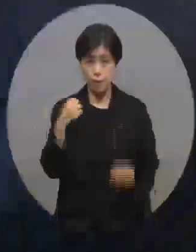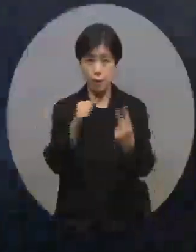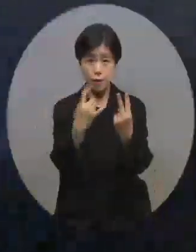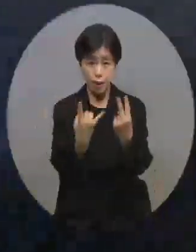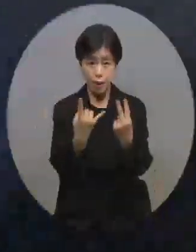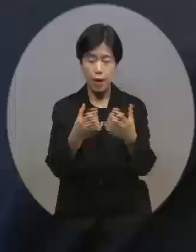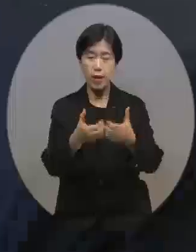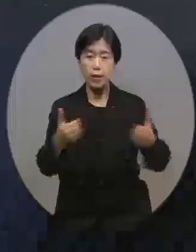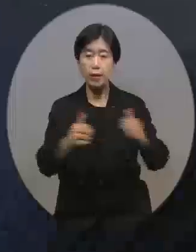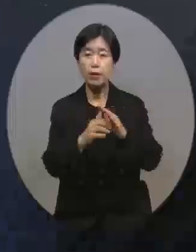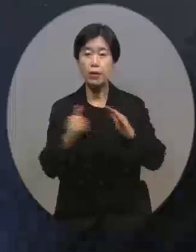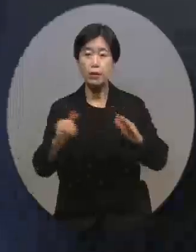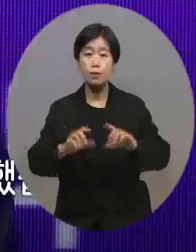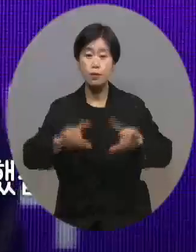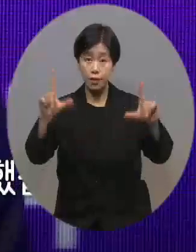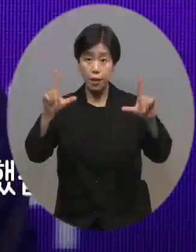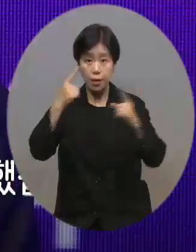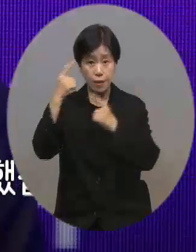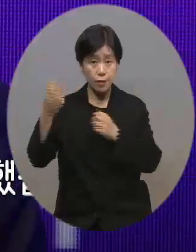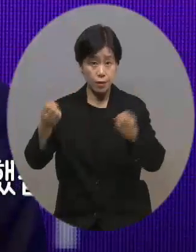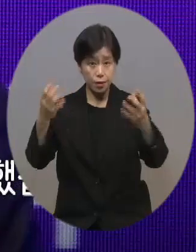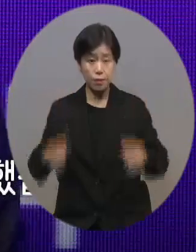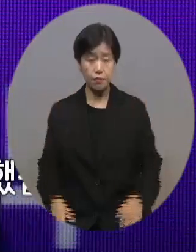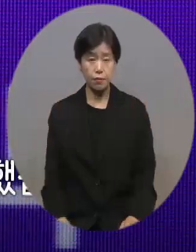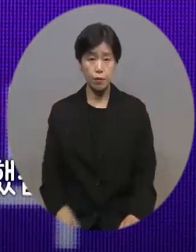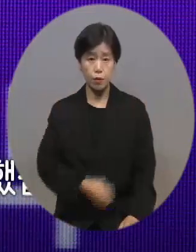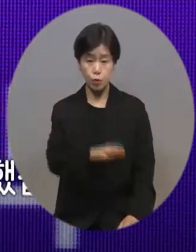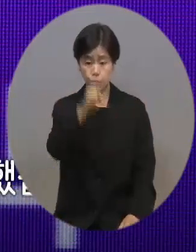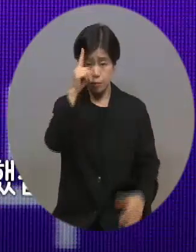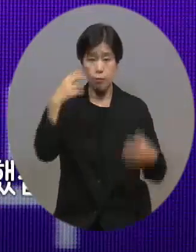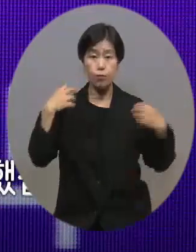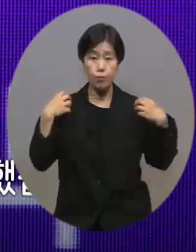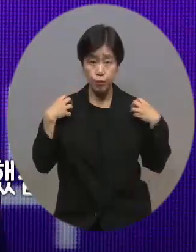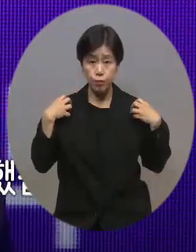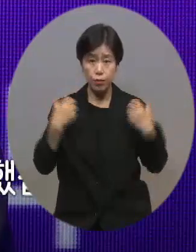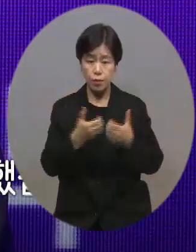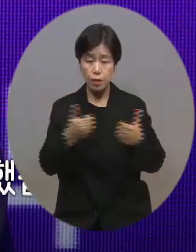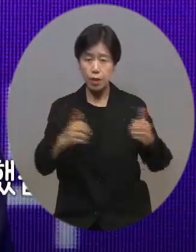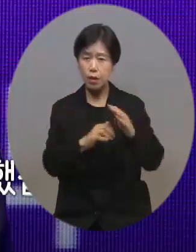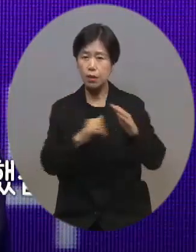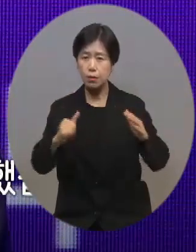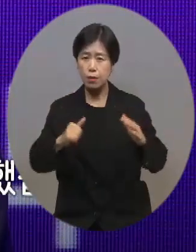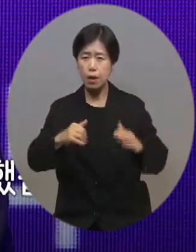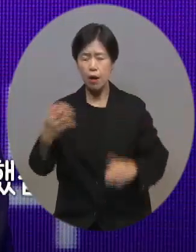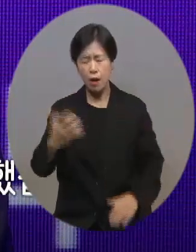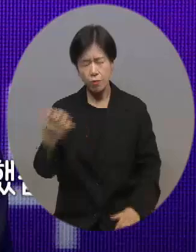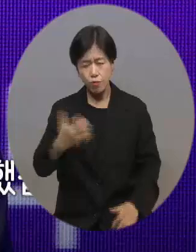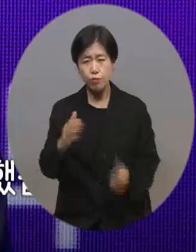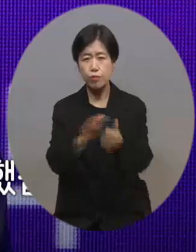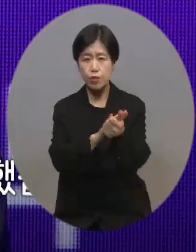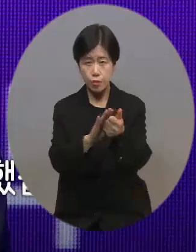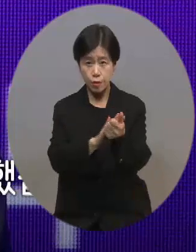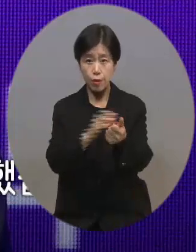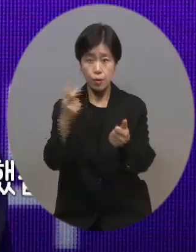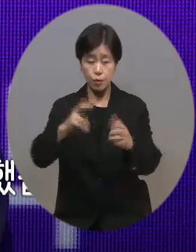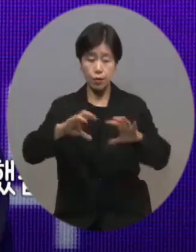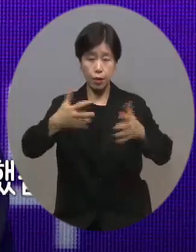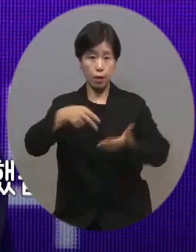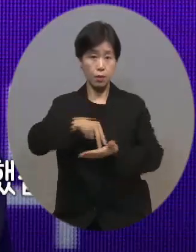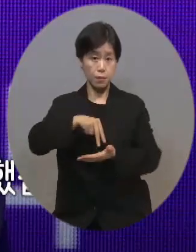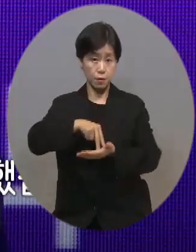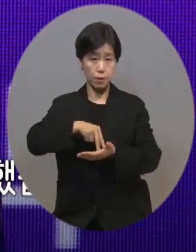날 기념식. 우리 정부는 이산가족의 아픔을 위로하고 국가적